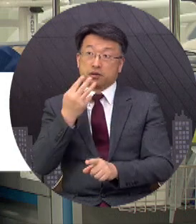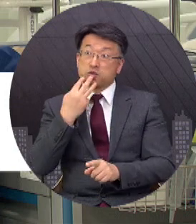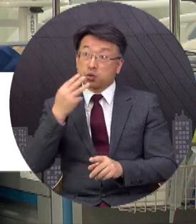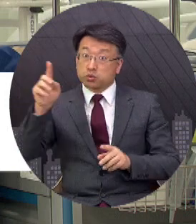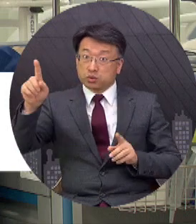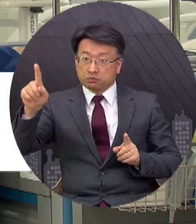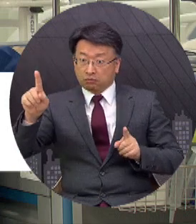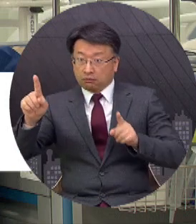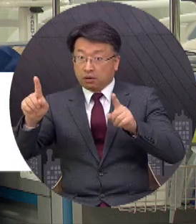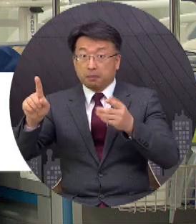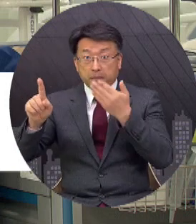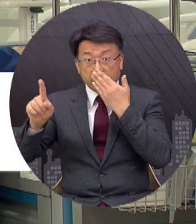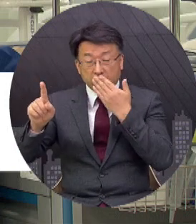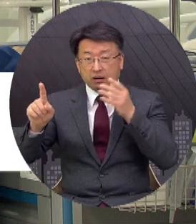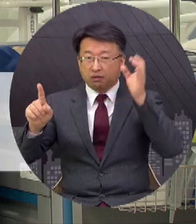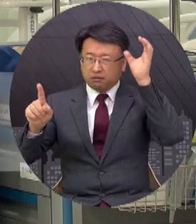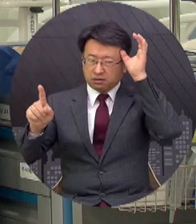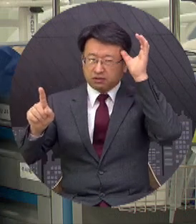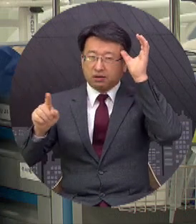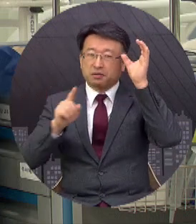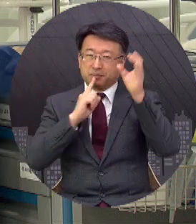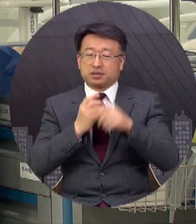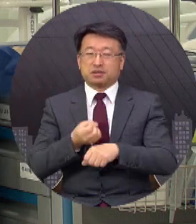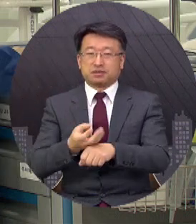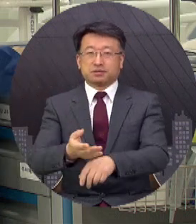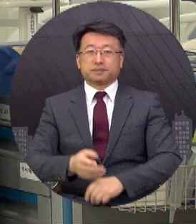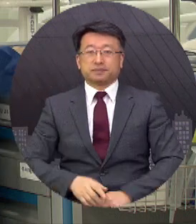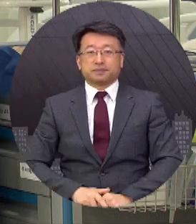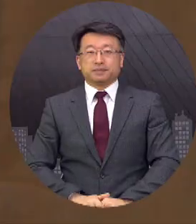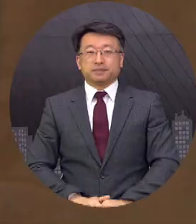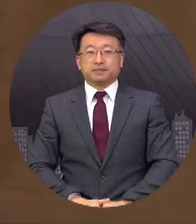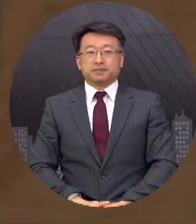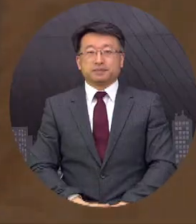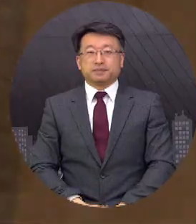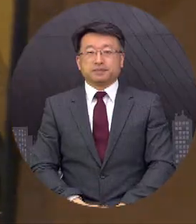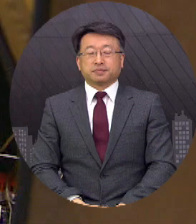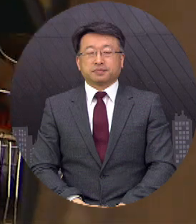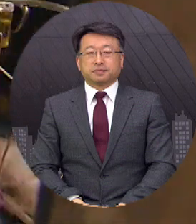수 있을지 기대를 모으고 있습니다. 서창우 기자입니다.